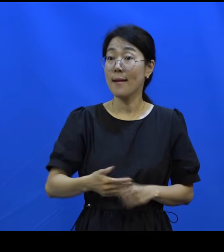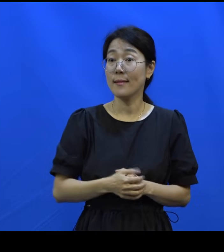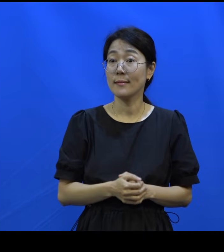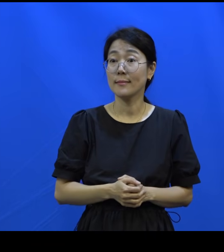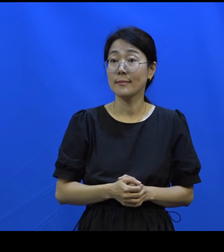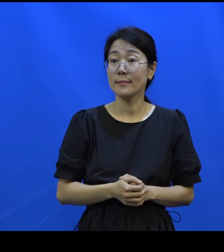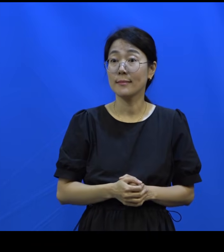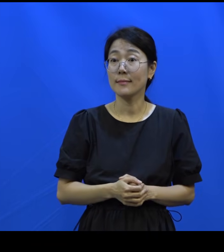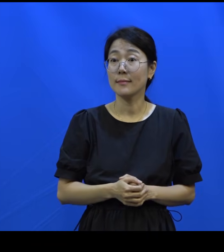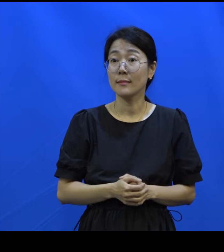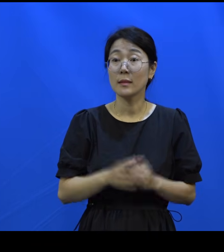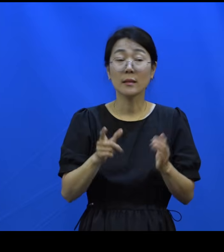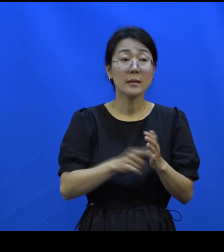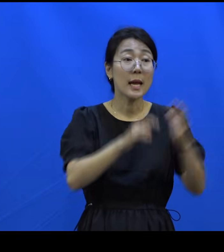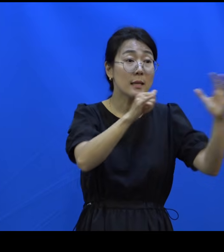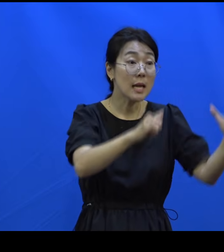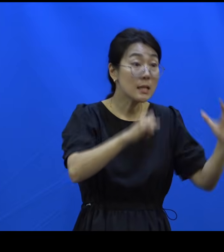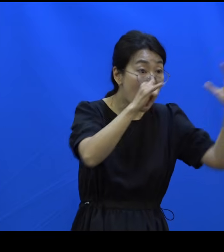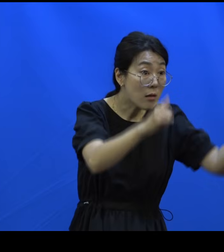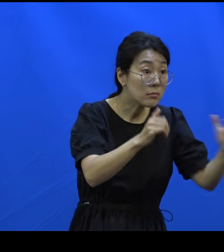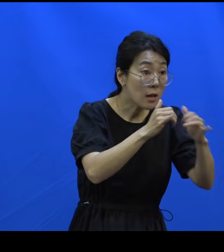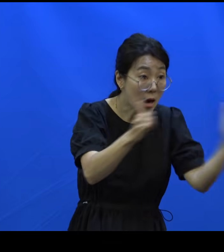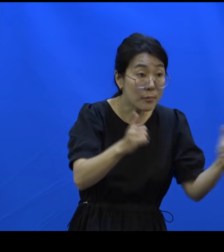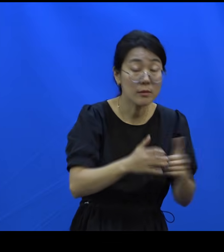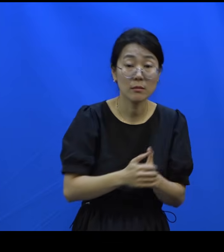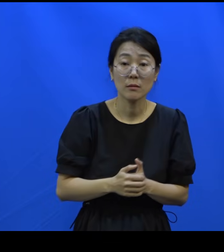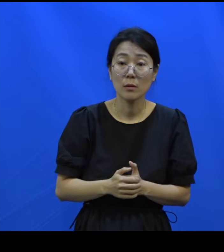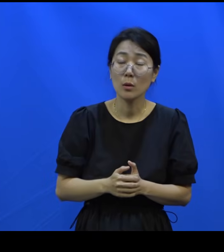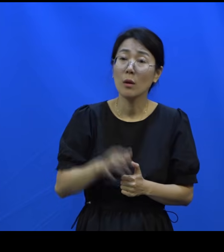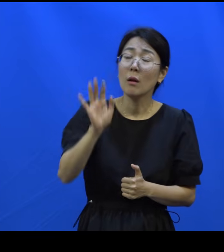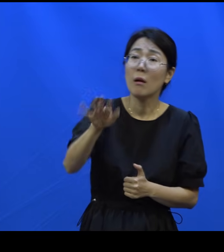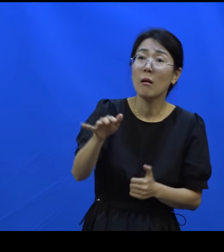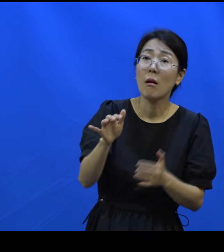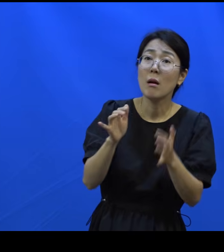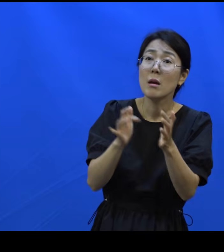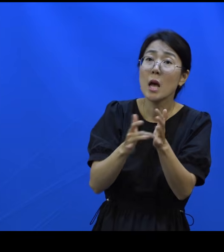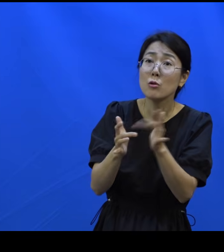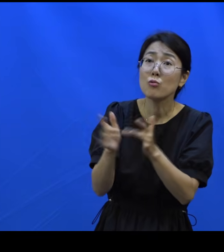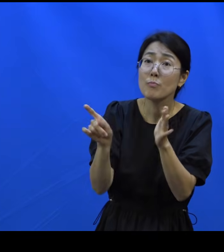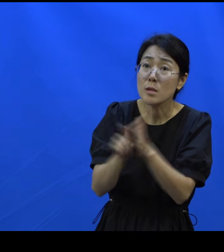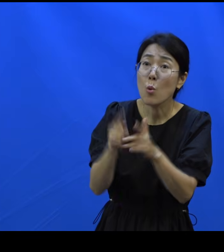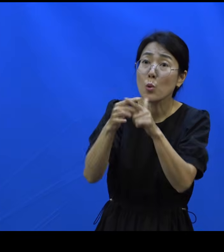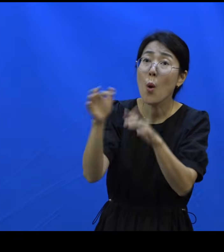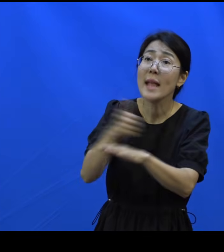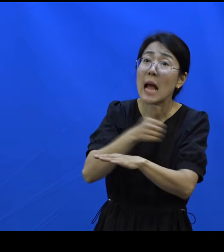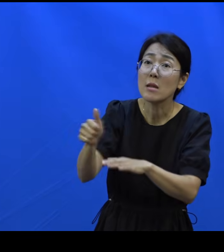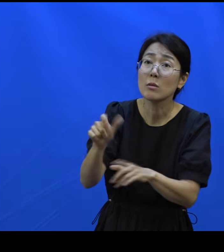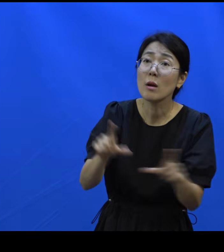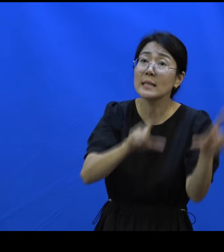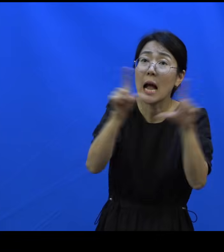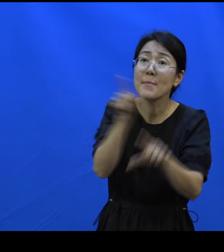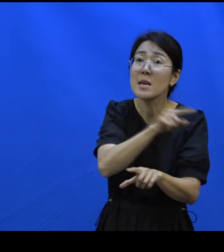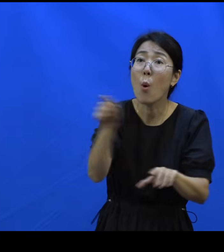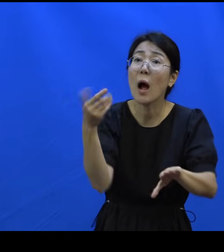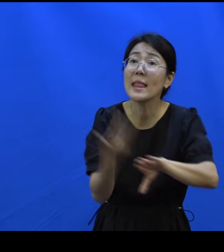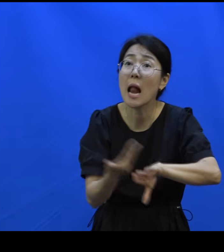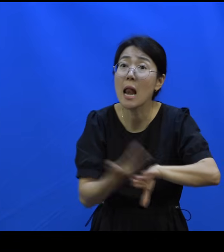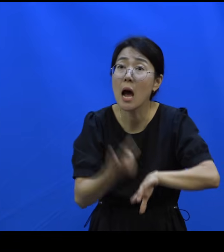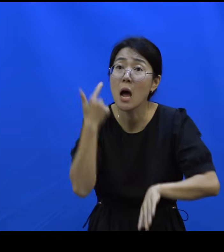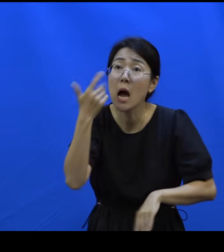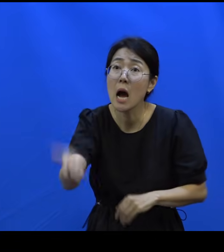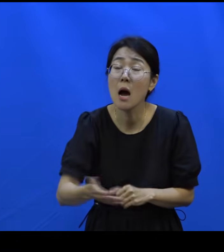거죠. 그들이 생각하기에 어떤 다름을 기대합니다. 근데 그 기대한 것들이 없다는 거죠. 그래서 놀라는